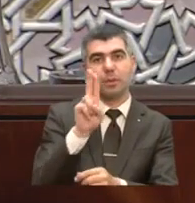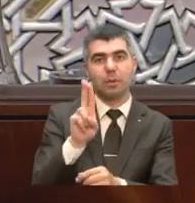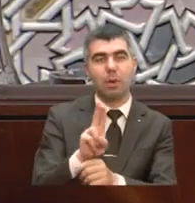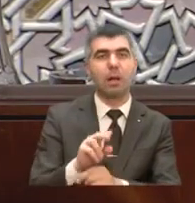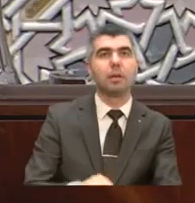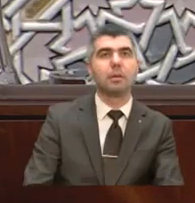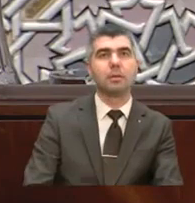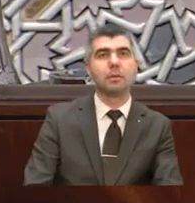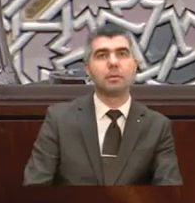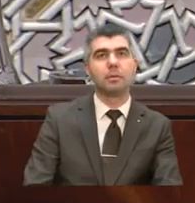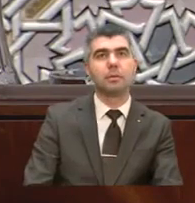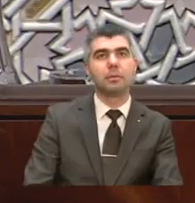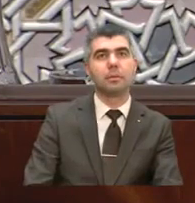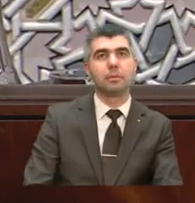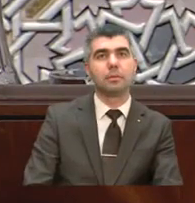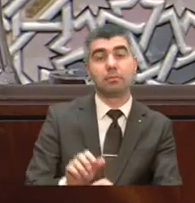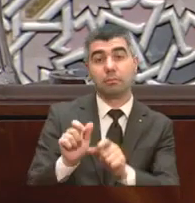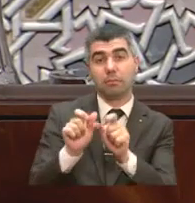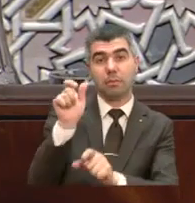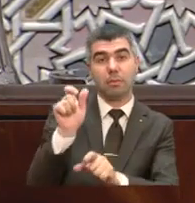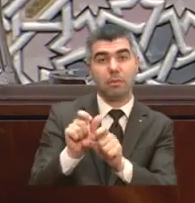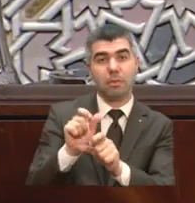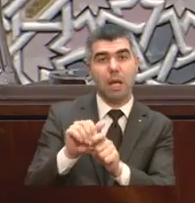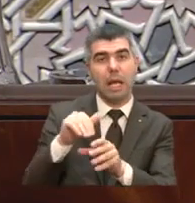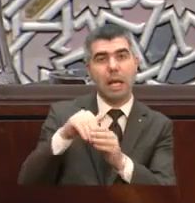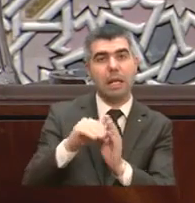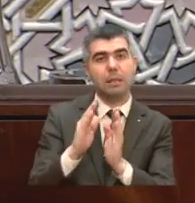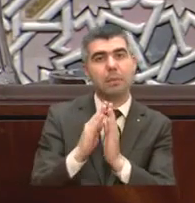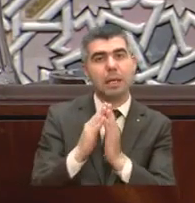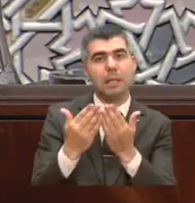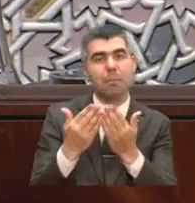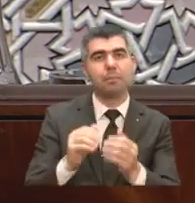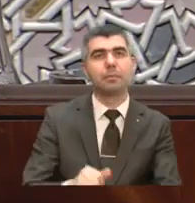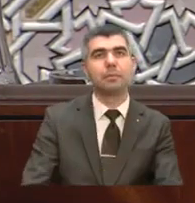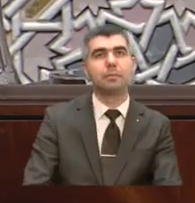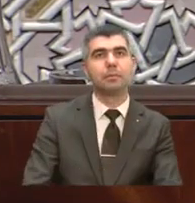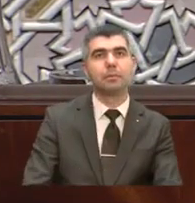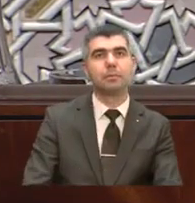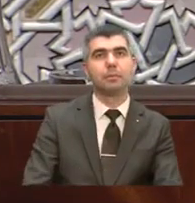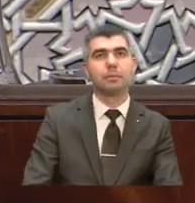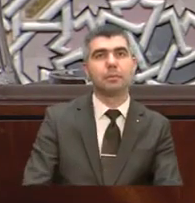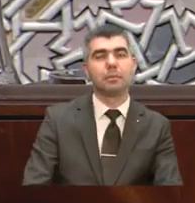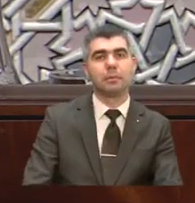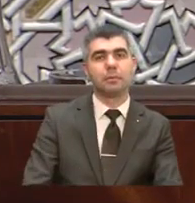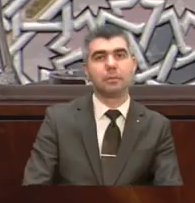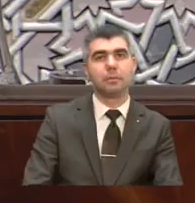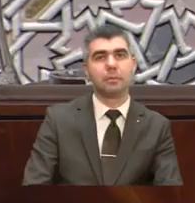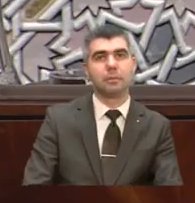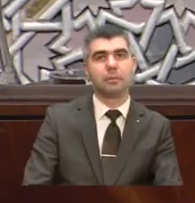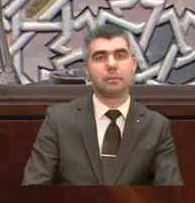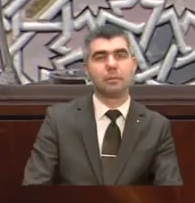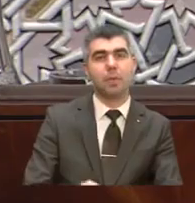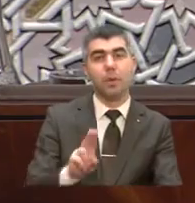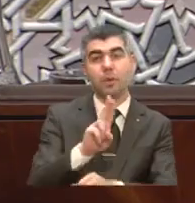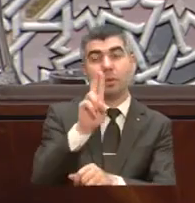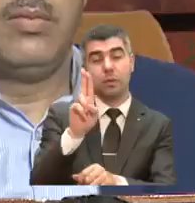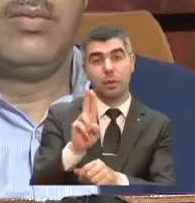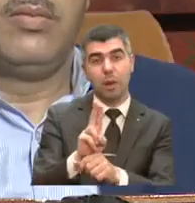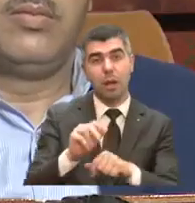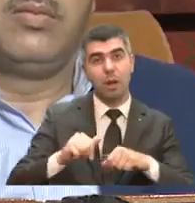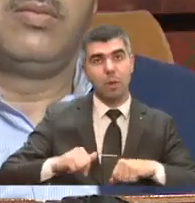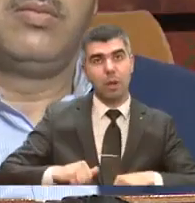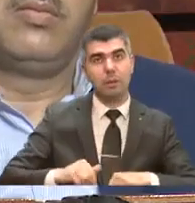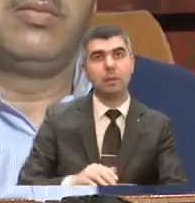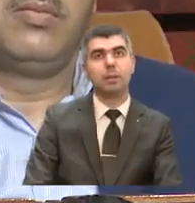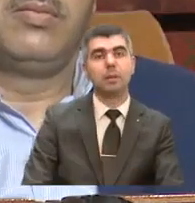النواب المحترمين عن المجموعة النيابية للتقدم الاشتراكية، فليتفضل أحد واضعي السؤال. سؤال إليكم السيد الوزير